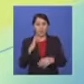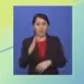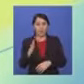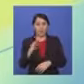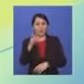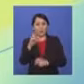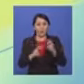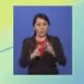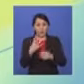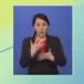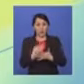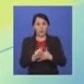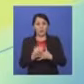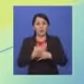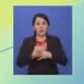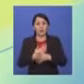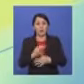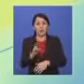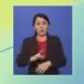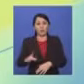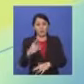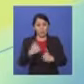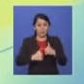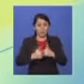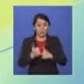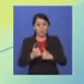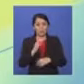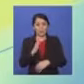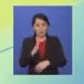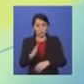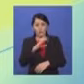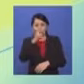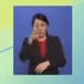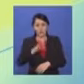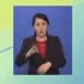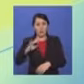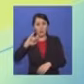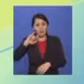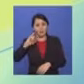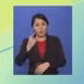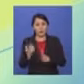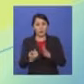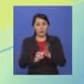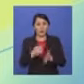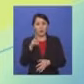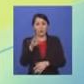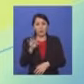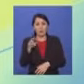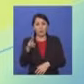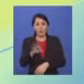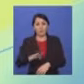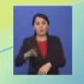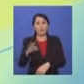орай кәсіпорын өз өнімдерін қолданушылар арасында республикалық байқау өткізген. Солтүстік Қазақстан мен Павлодар, Қарағанды және